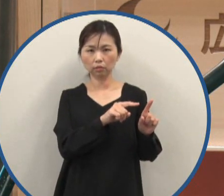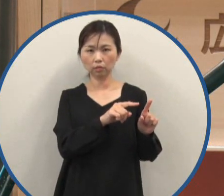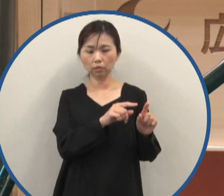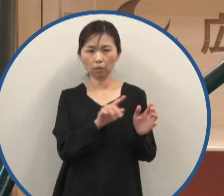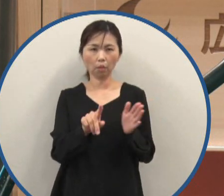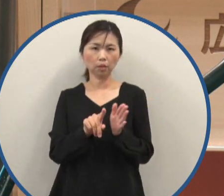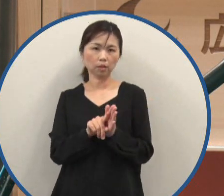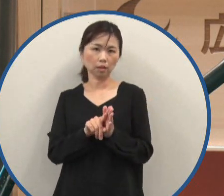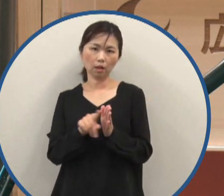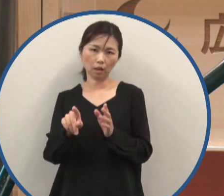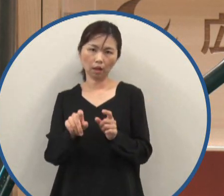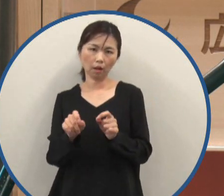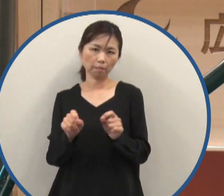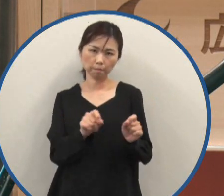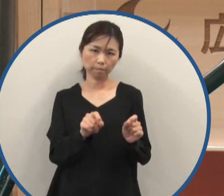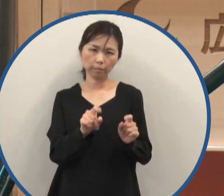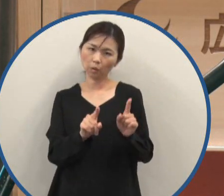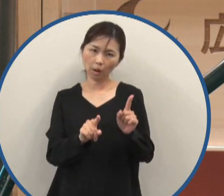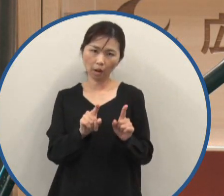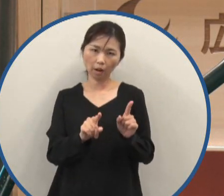ね、まあ、示唆はないので、